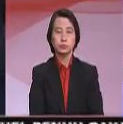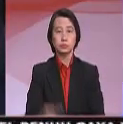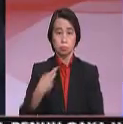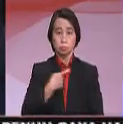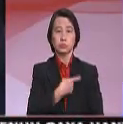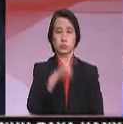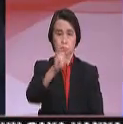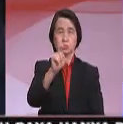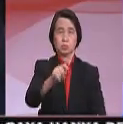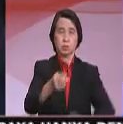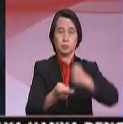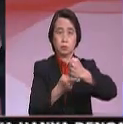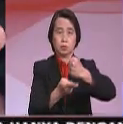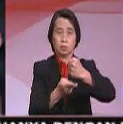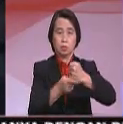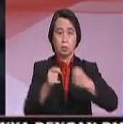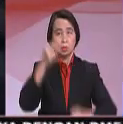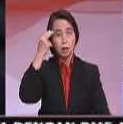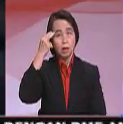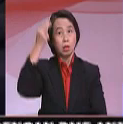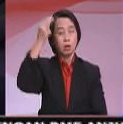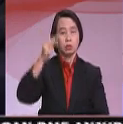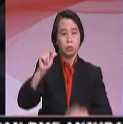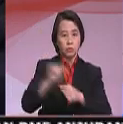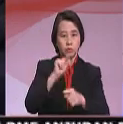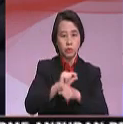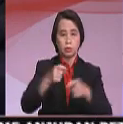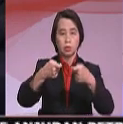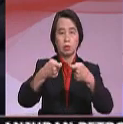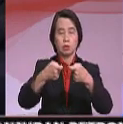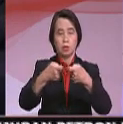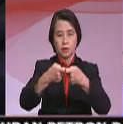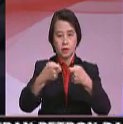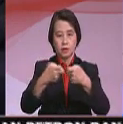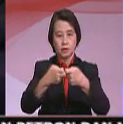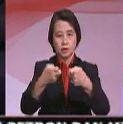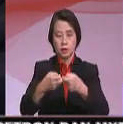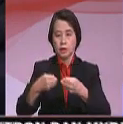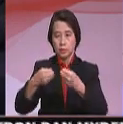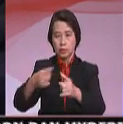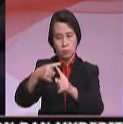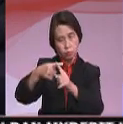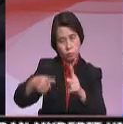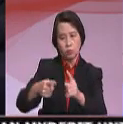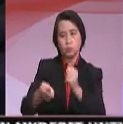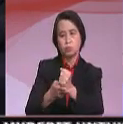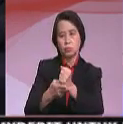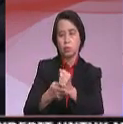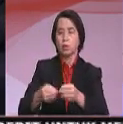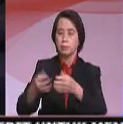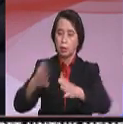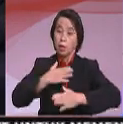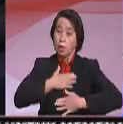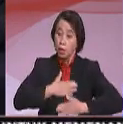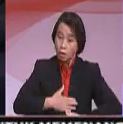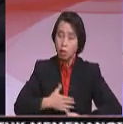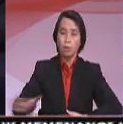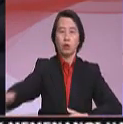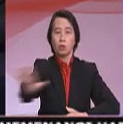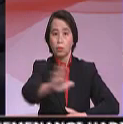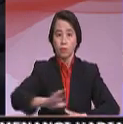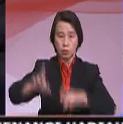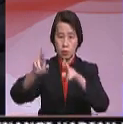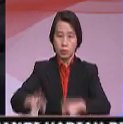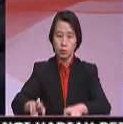Kita kena berjimat dan berhemah menggunakan elektrik. Pemberian rebat memberi banyak kelegaan kepada rakyat keseluruhan.